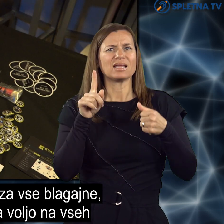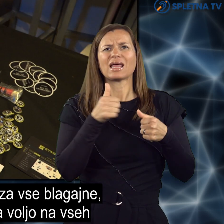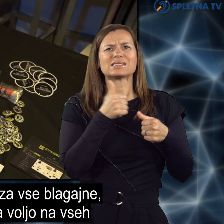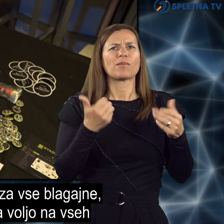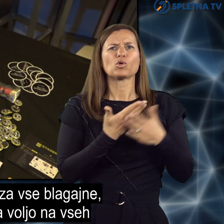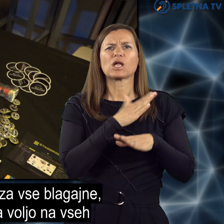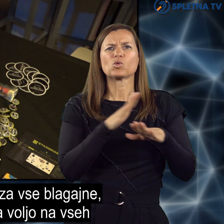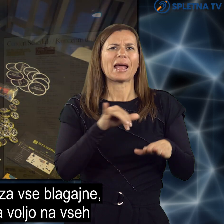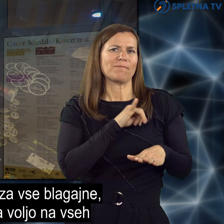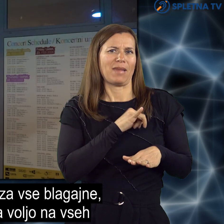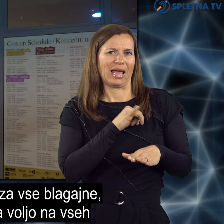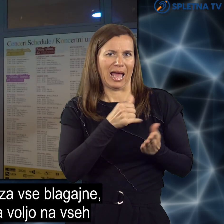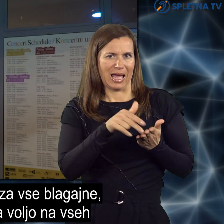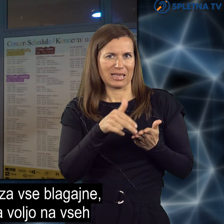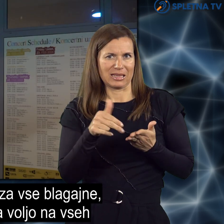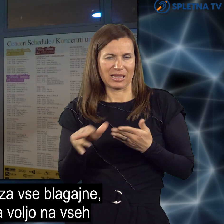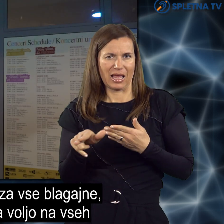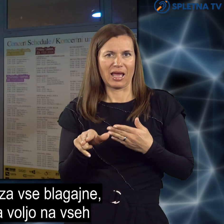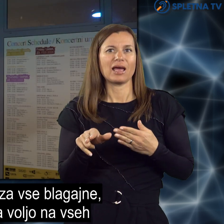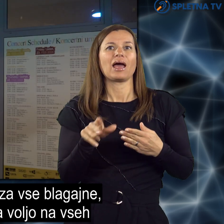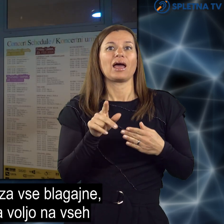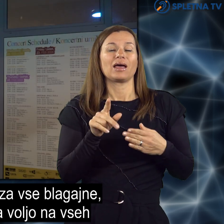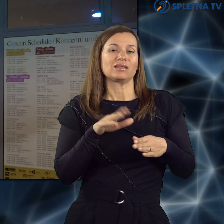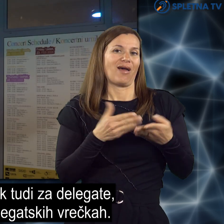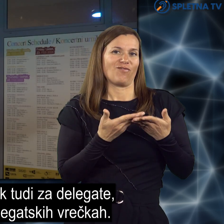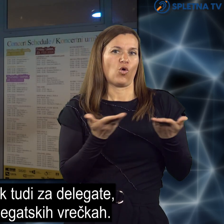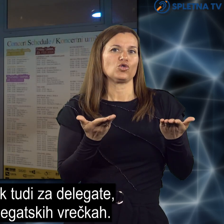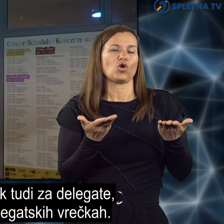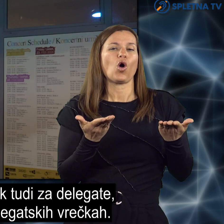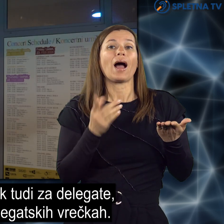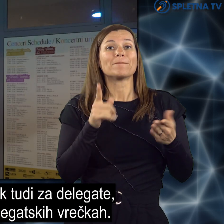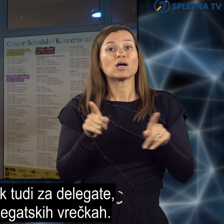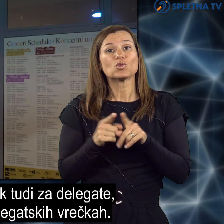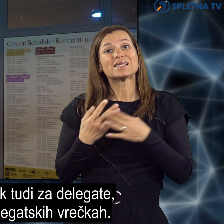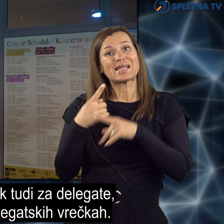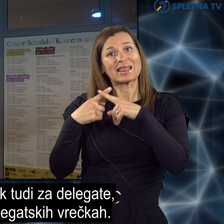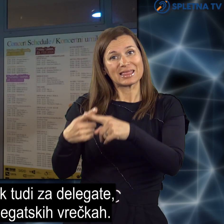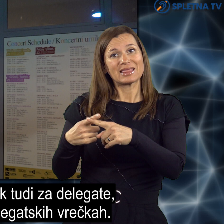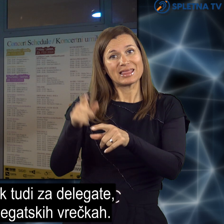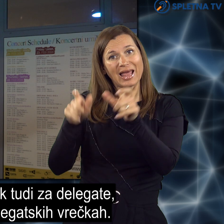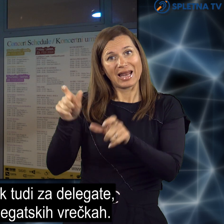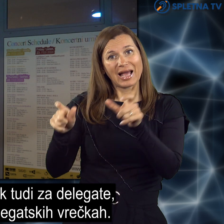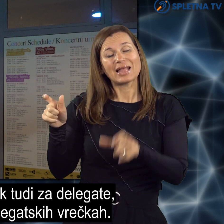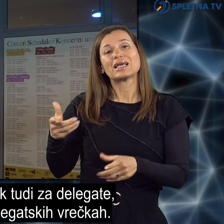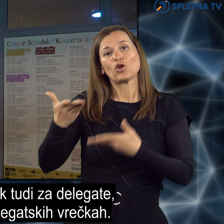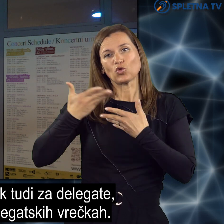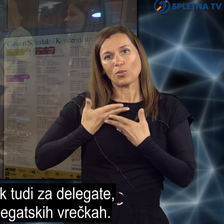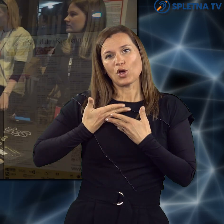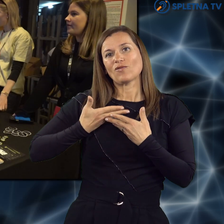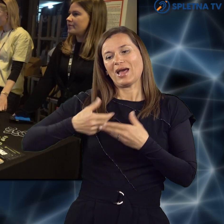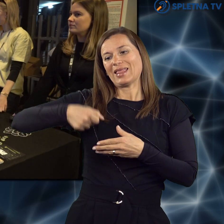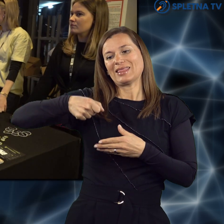vse blagajne, torej da so na voljo na vseh prizoriščih, ampak tudi za delegate, ki jih dobijo v svojih delegatskih